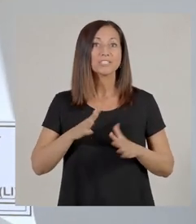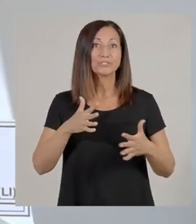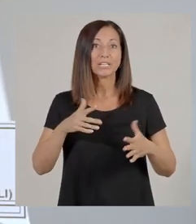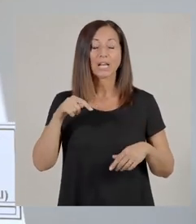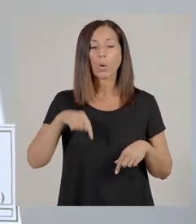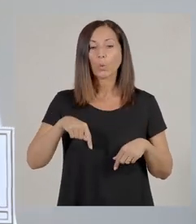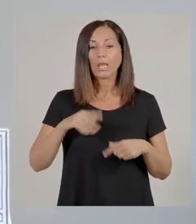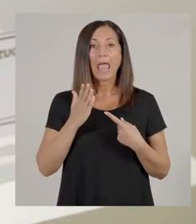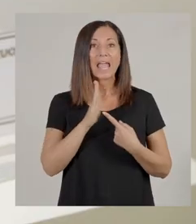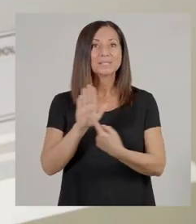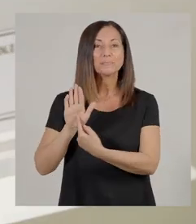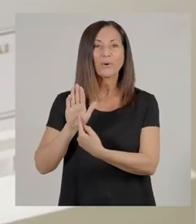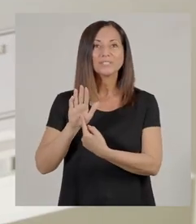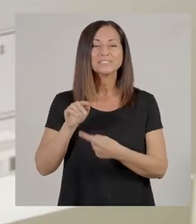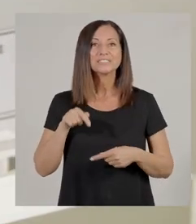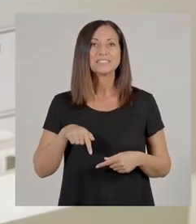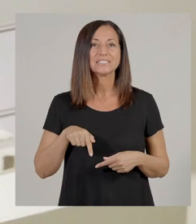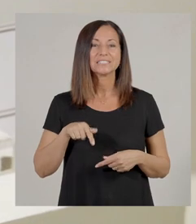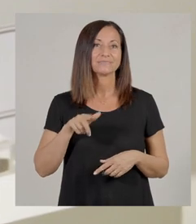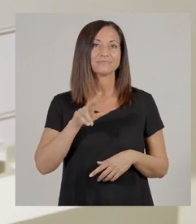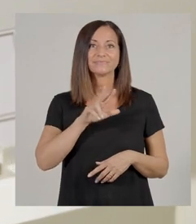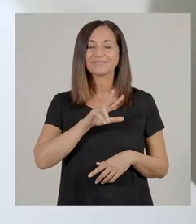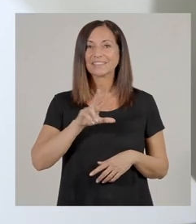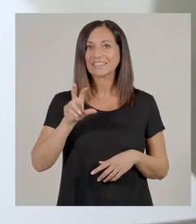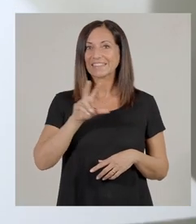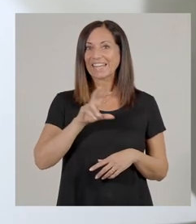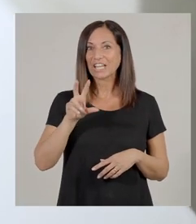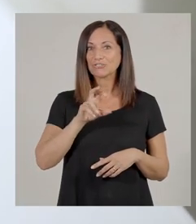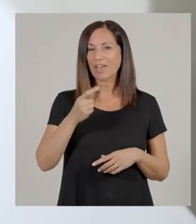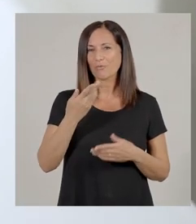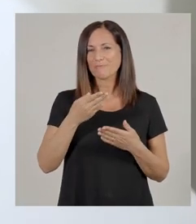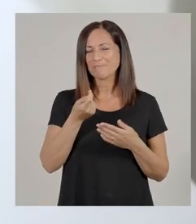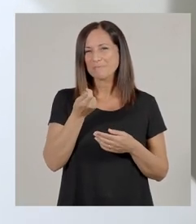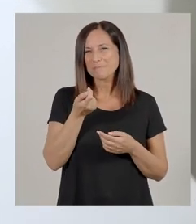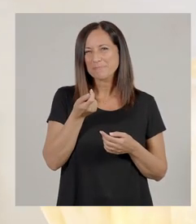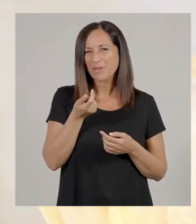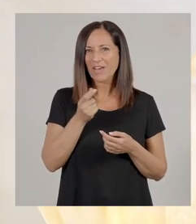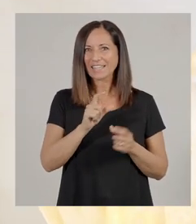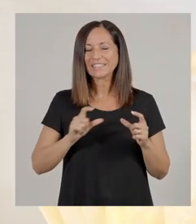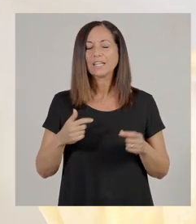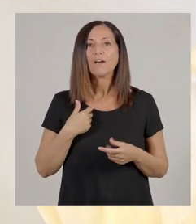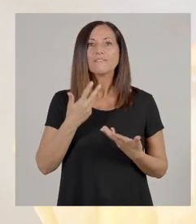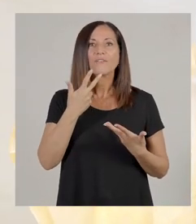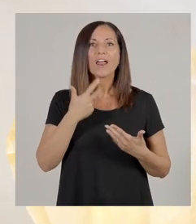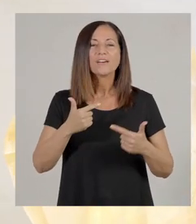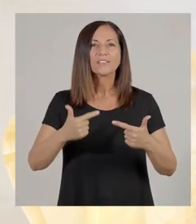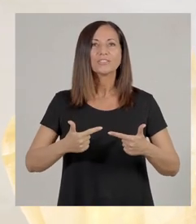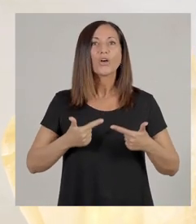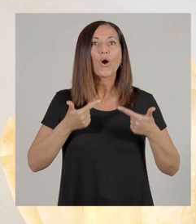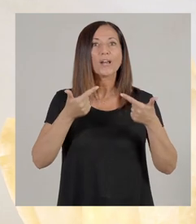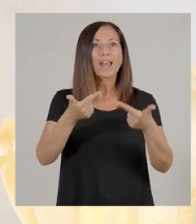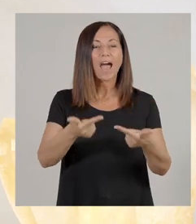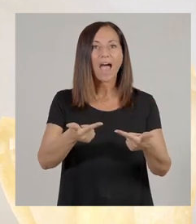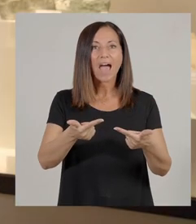pezzi che poi qui sono esposti, ce ne sono non una piccola parte, sui 300, che ho voluto